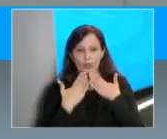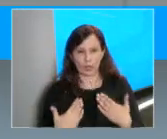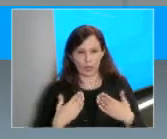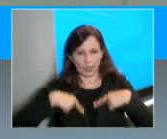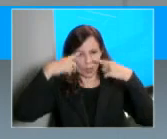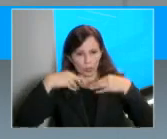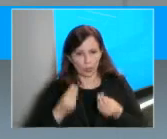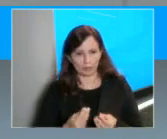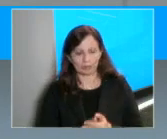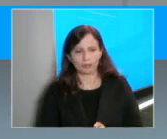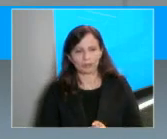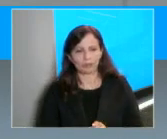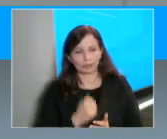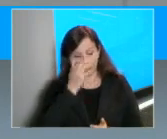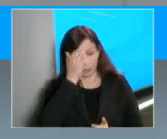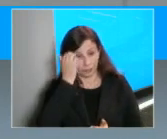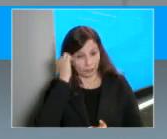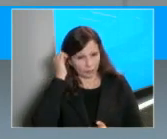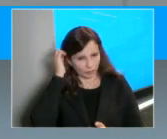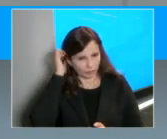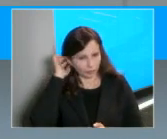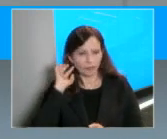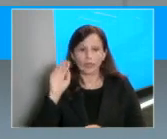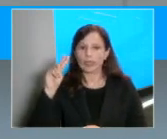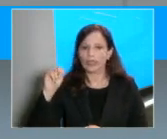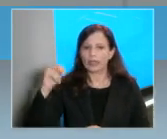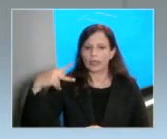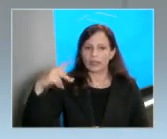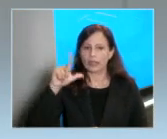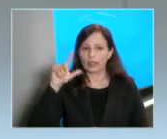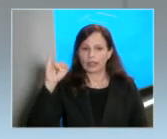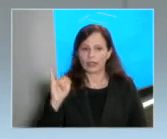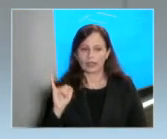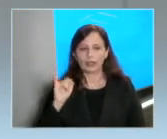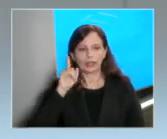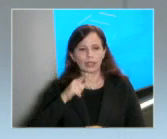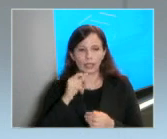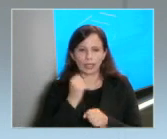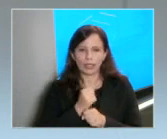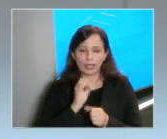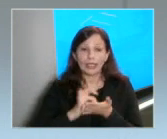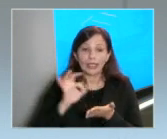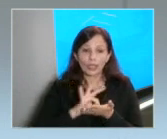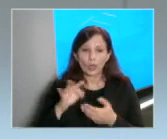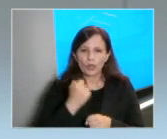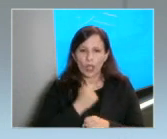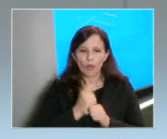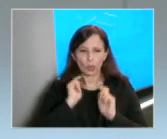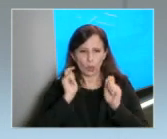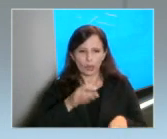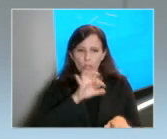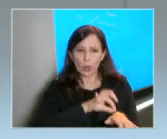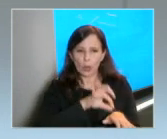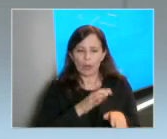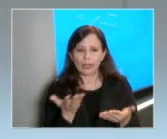טוב. שמע, נפתלי, אני מודה שיצטרכו להיכתב עבודות דוקטורט בנושא של איך